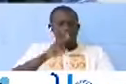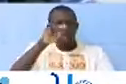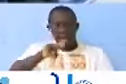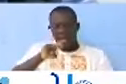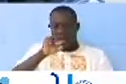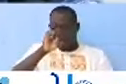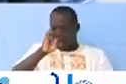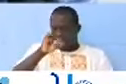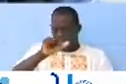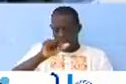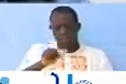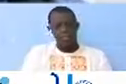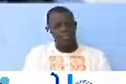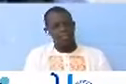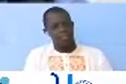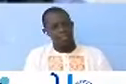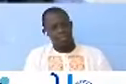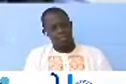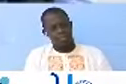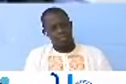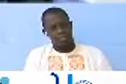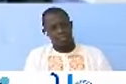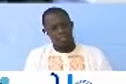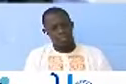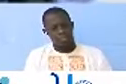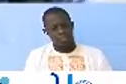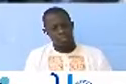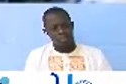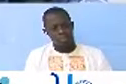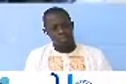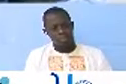misal kamu. Liparo aning di mindrip kodol.